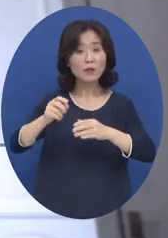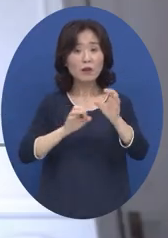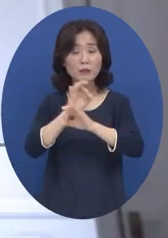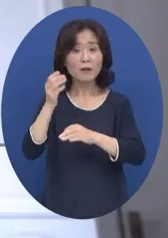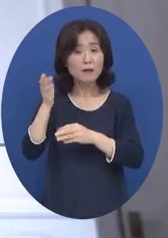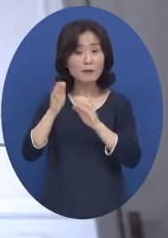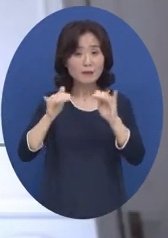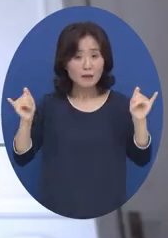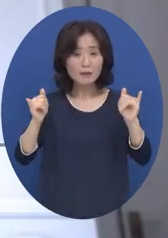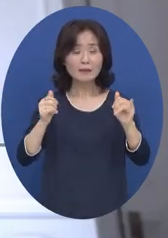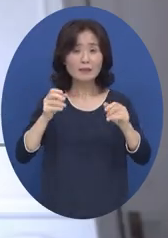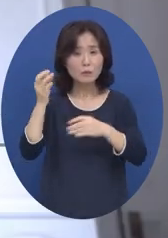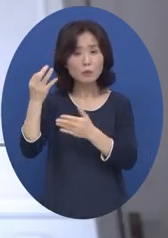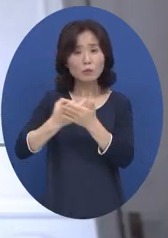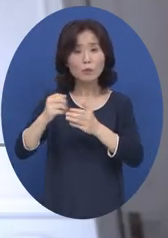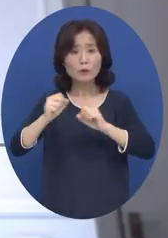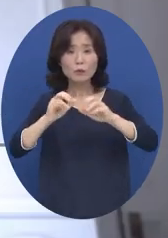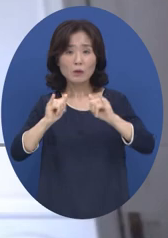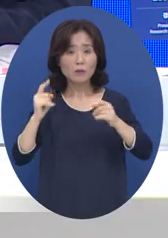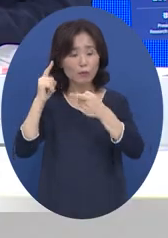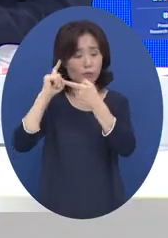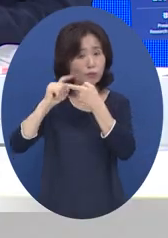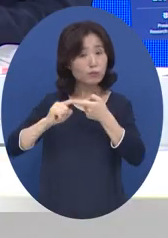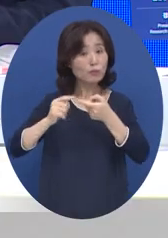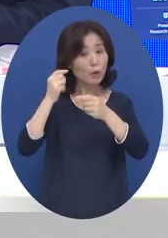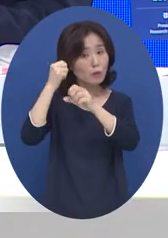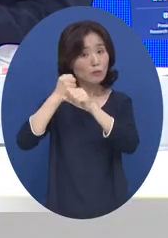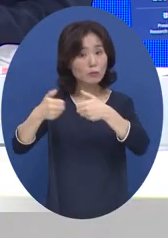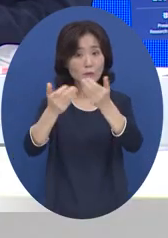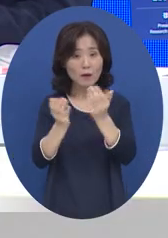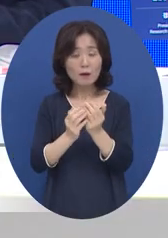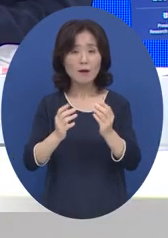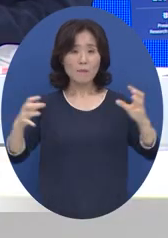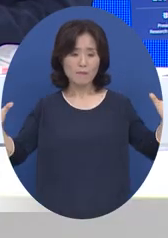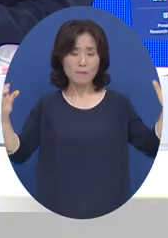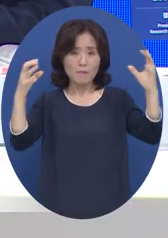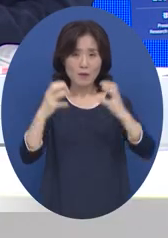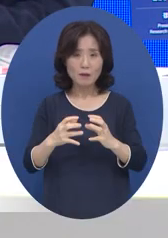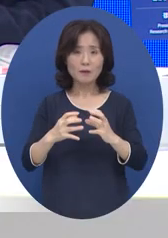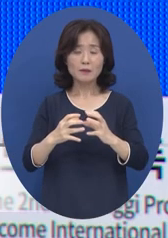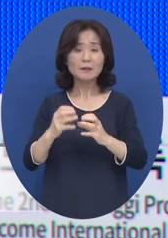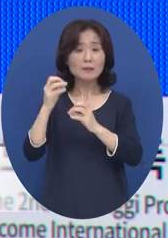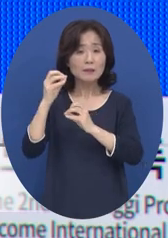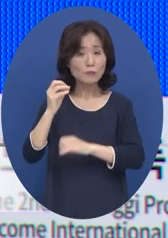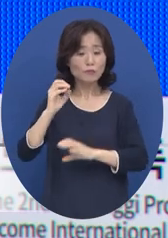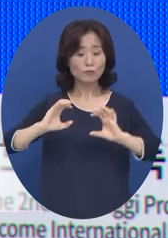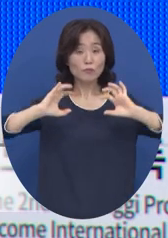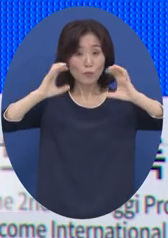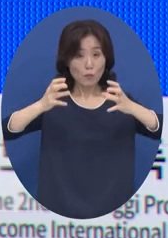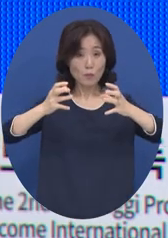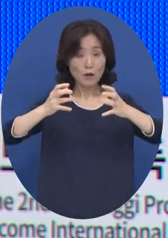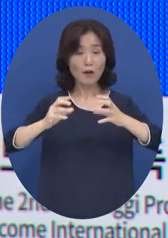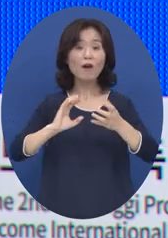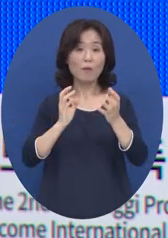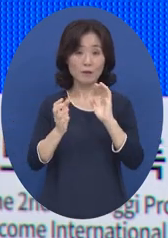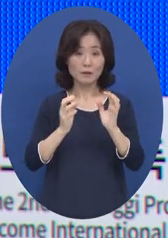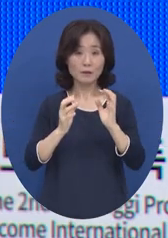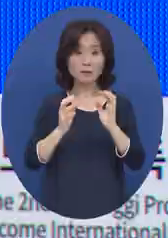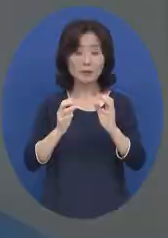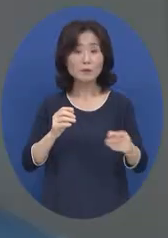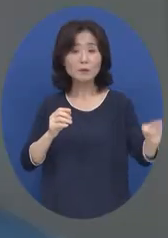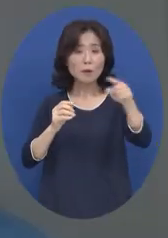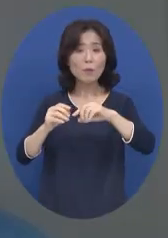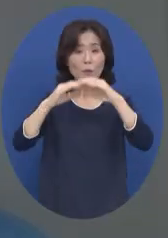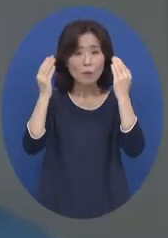기본소득 활동과 연구기관 관계자 등이 한자리에 모두 모인 이번 경기도 기본소득 국제컨퍼런스 이들은